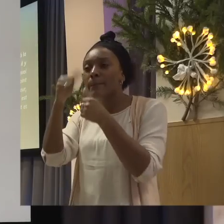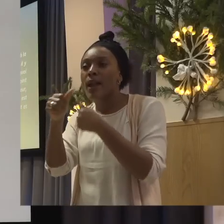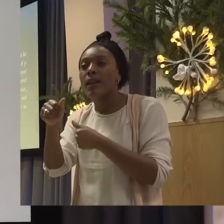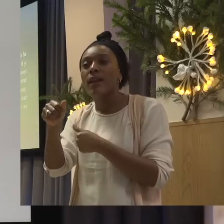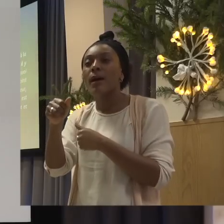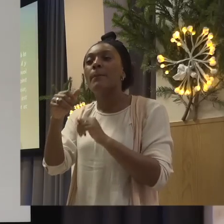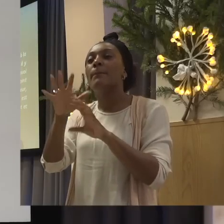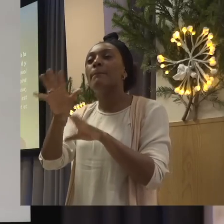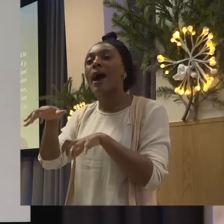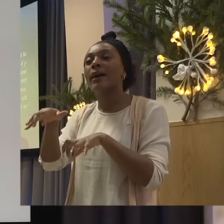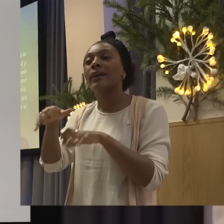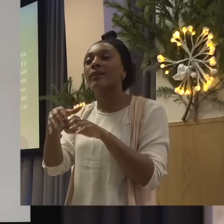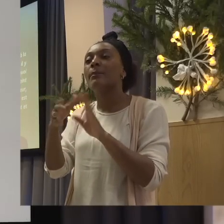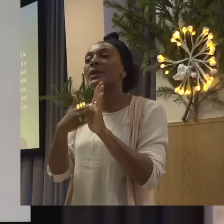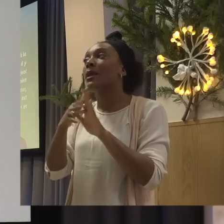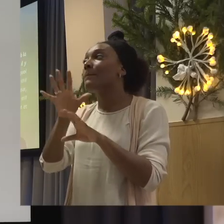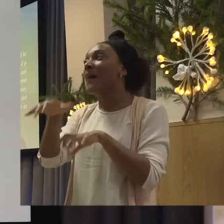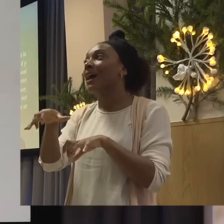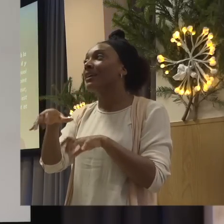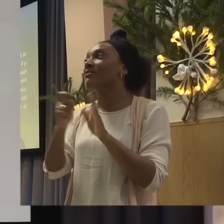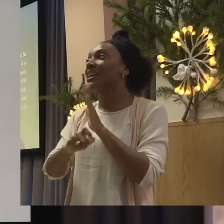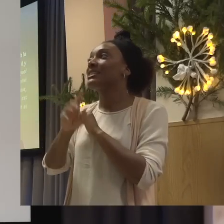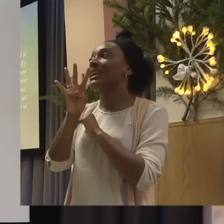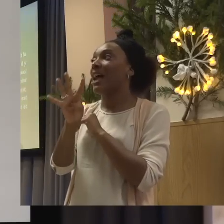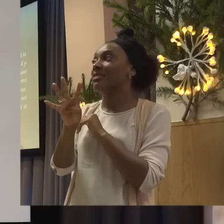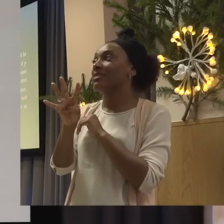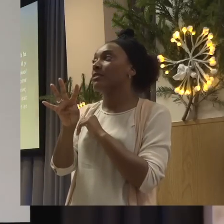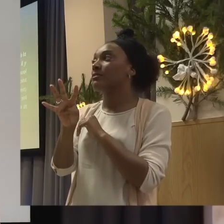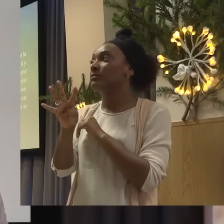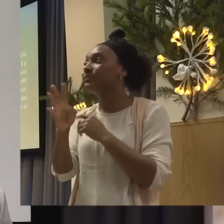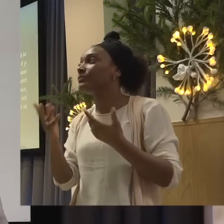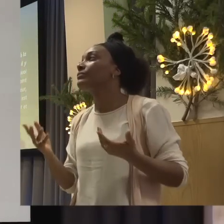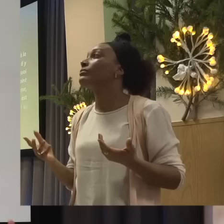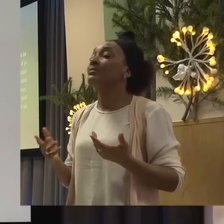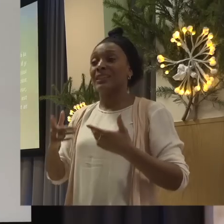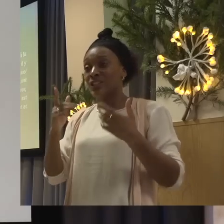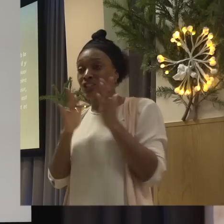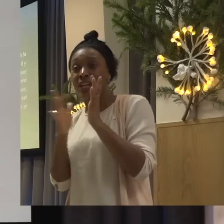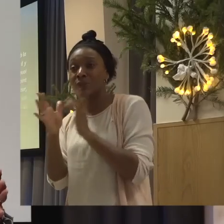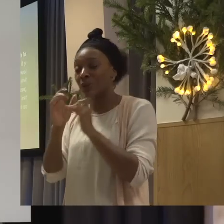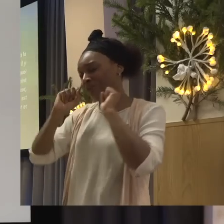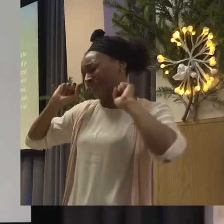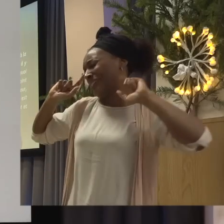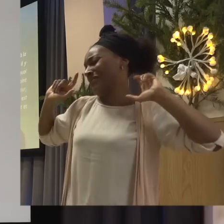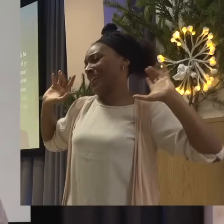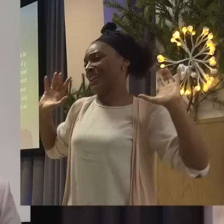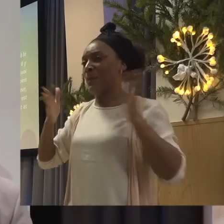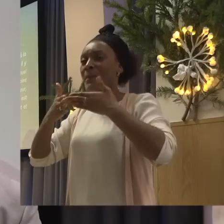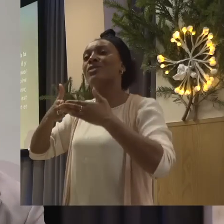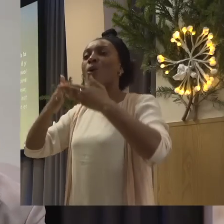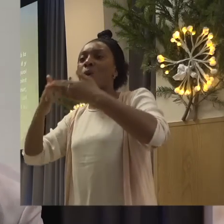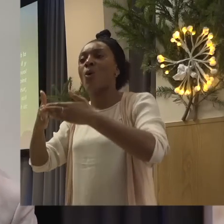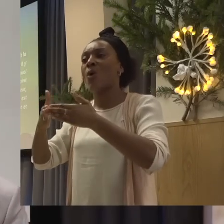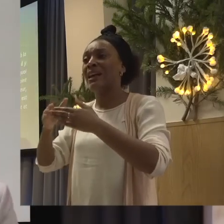Dans Marc 4, nous pouvons lire, s'étant réveillé, Jésus menaça le vent et il dit à la